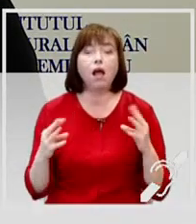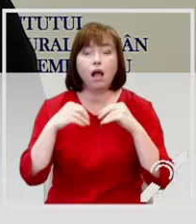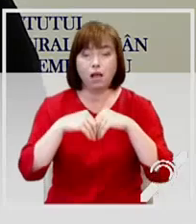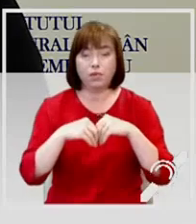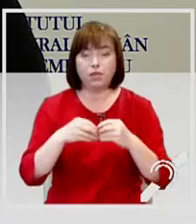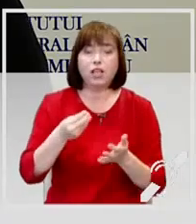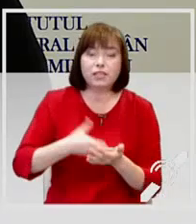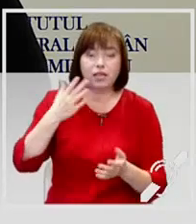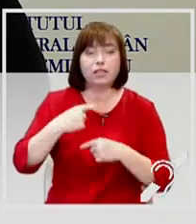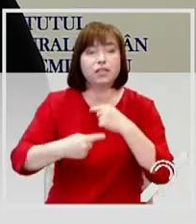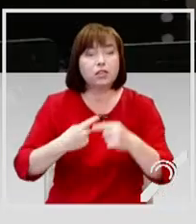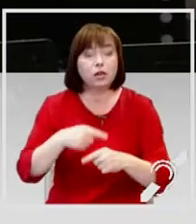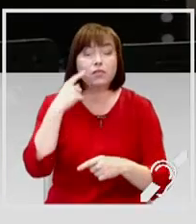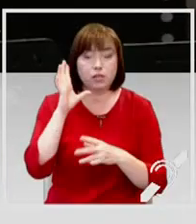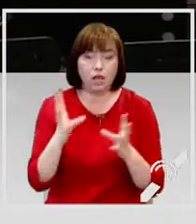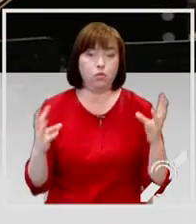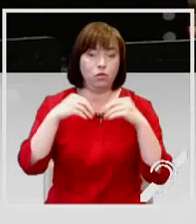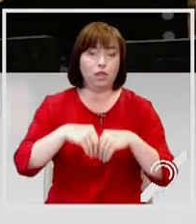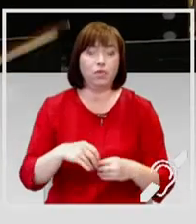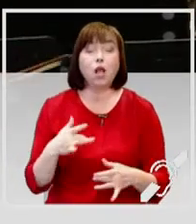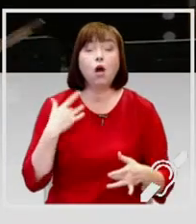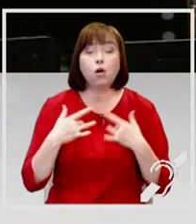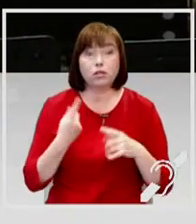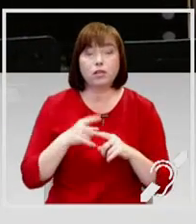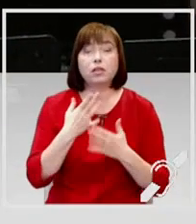valorile, tradițiile întotdeauna ne vor uni. Concertul